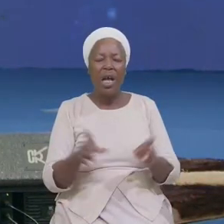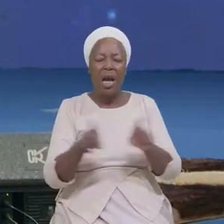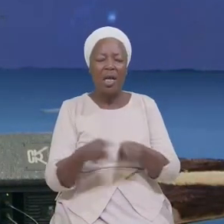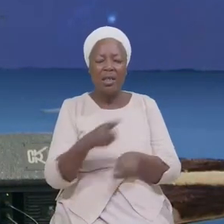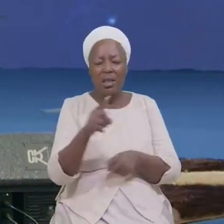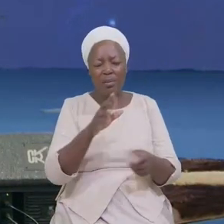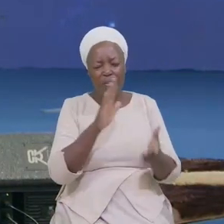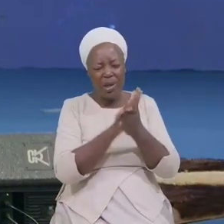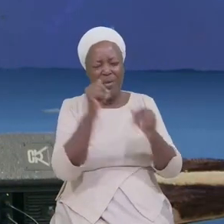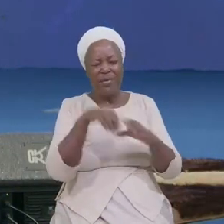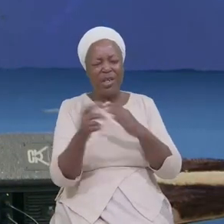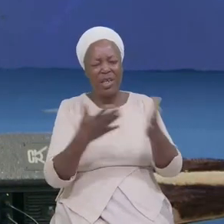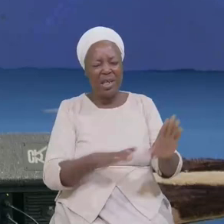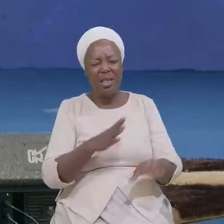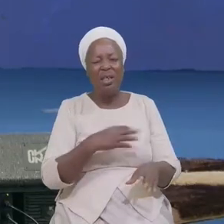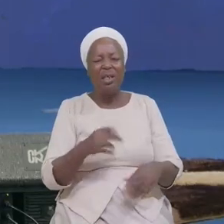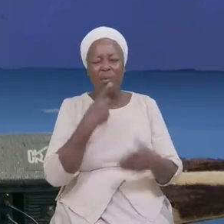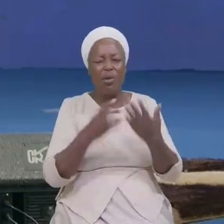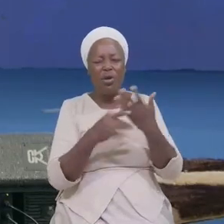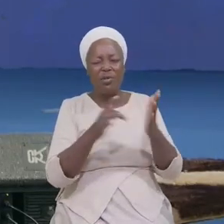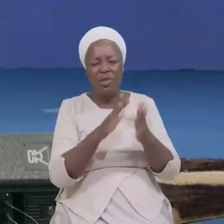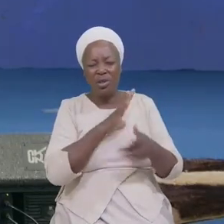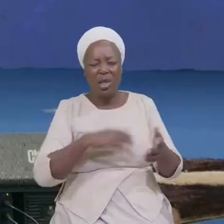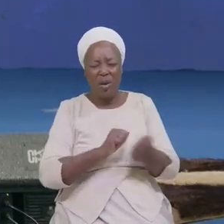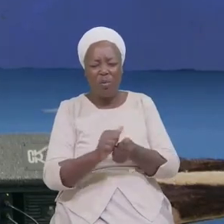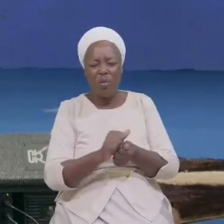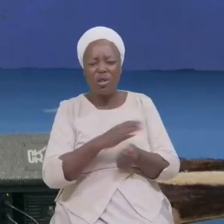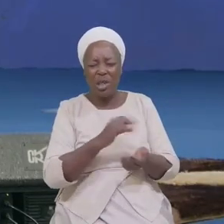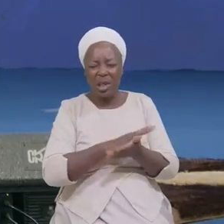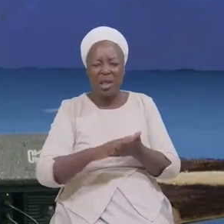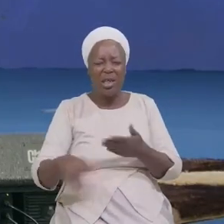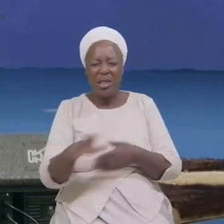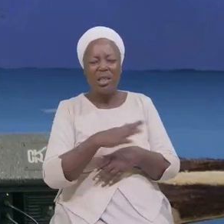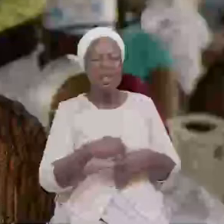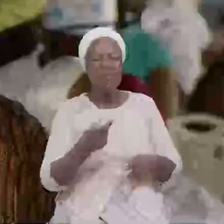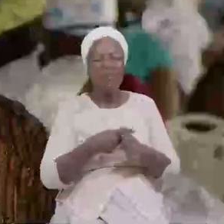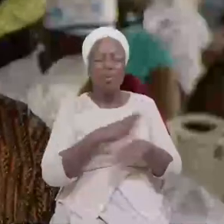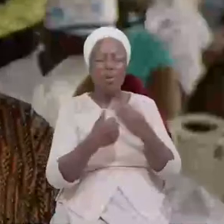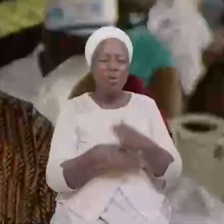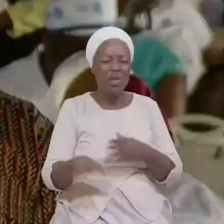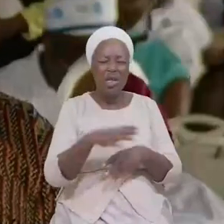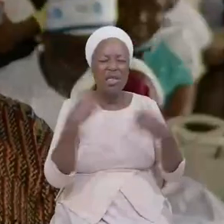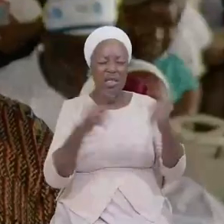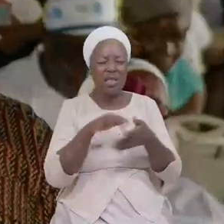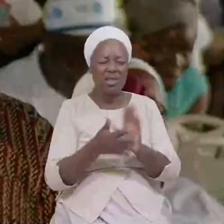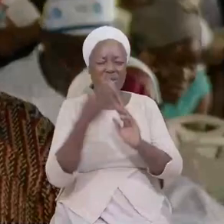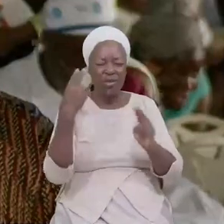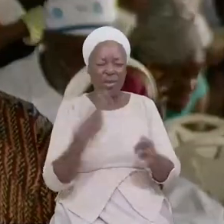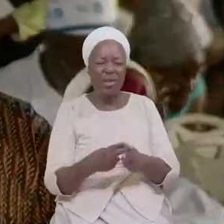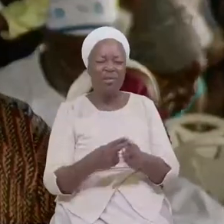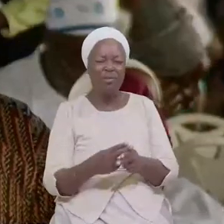Comme ils croient à la mort et au sang de Jésus-Christ, lave et purifie-les de tous leurs péchés.